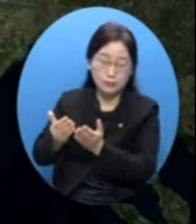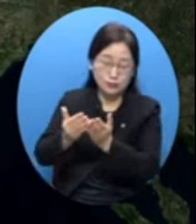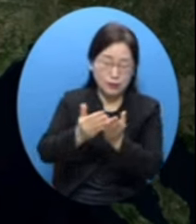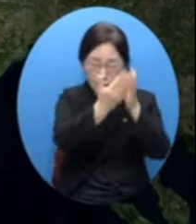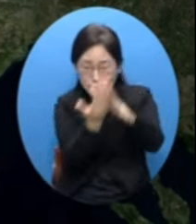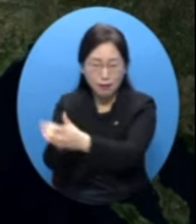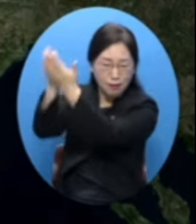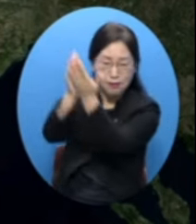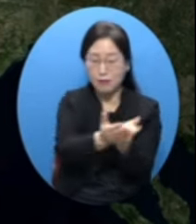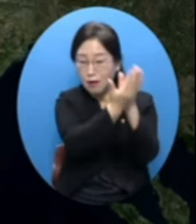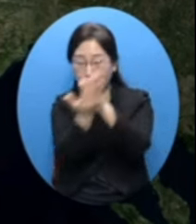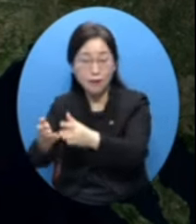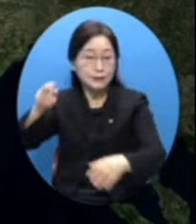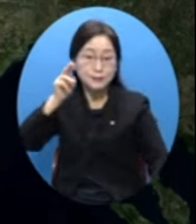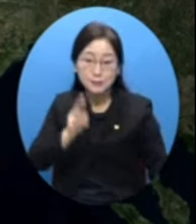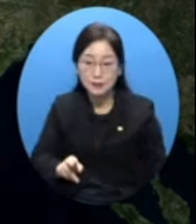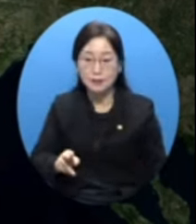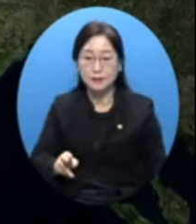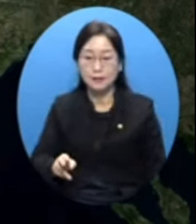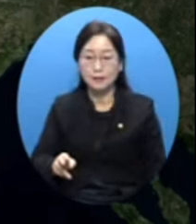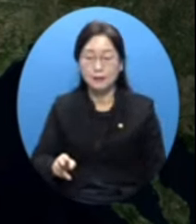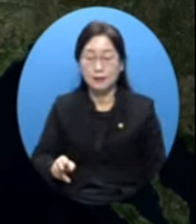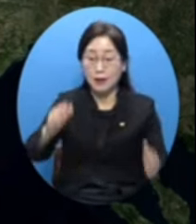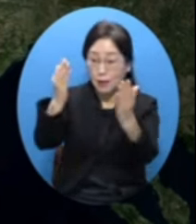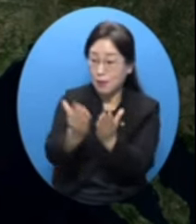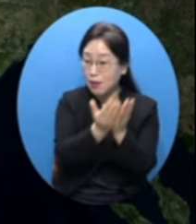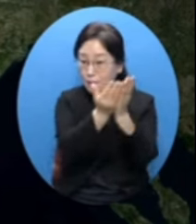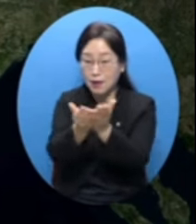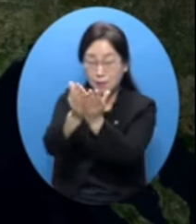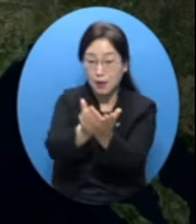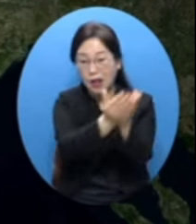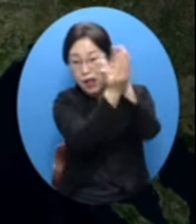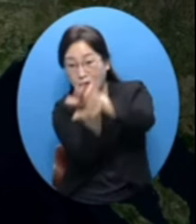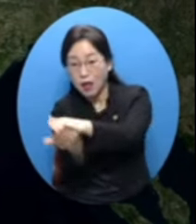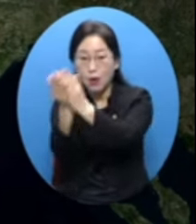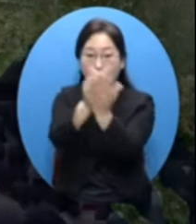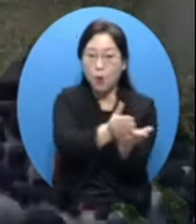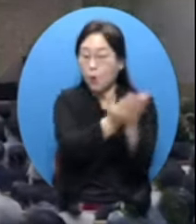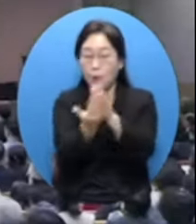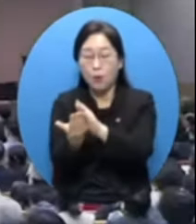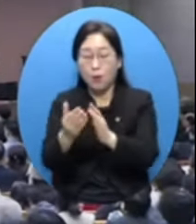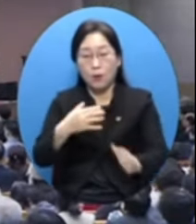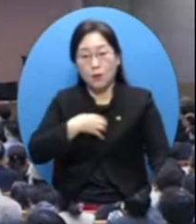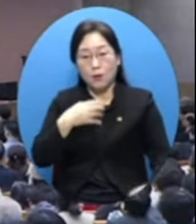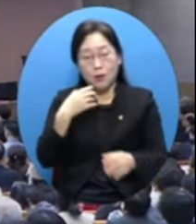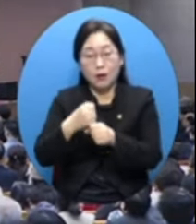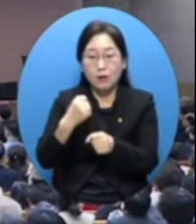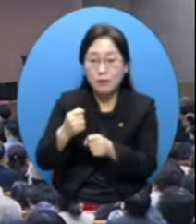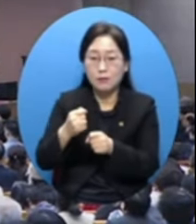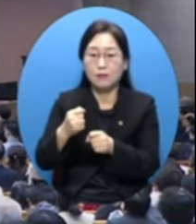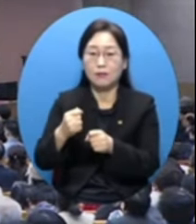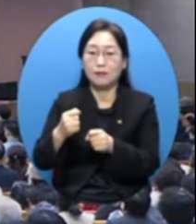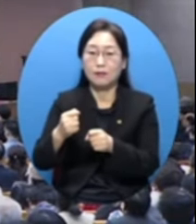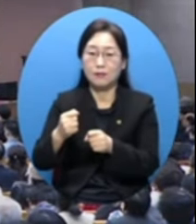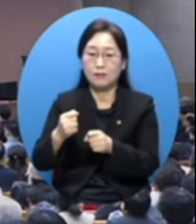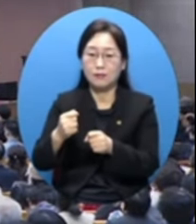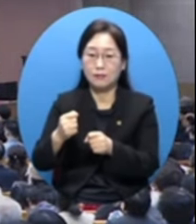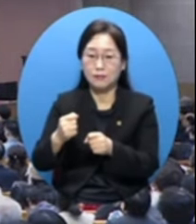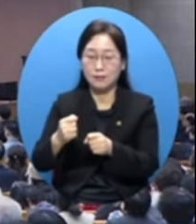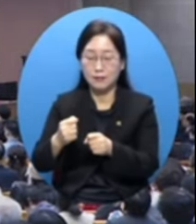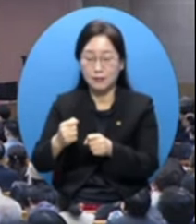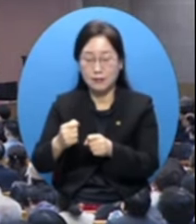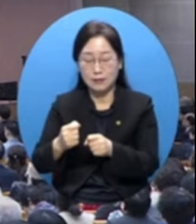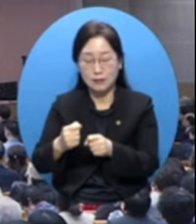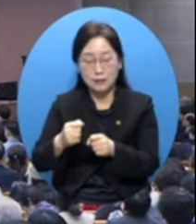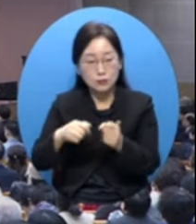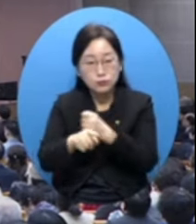없는 풍랑이 배를 뒤덮어서 배가 뒤집어지기 직전에 이 풍랑이 요나 때문에